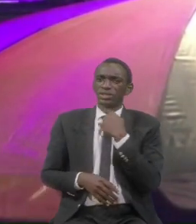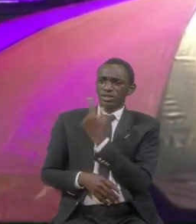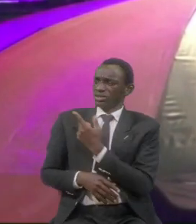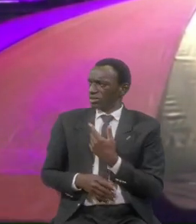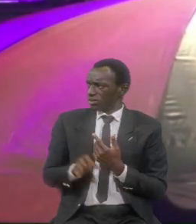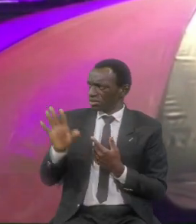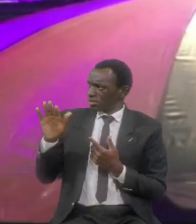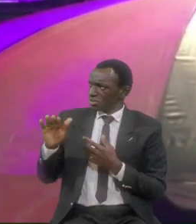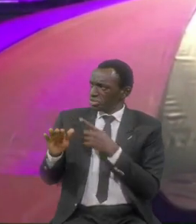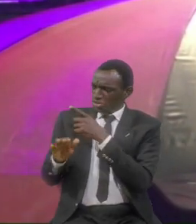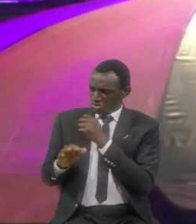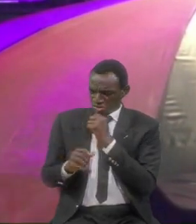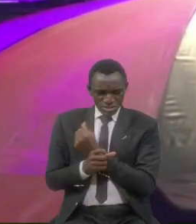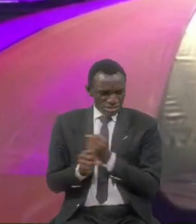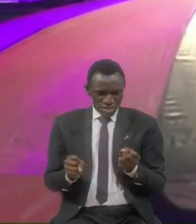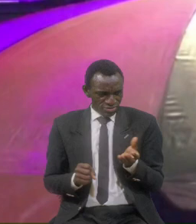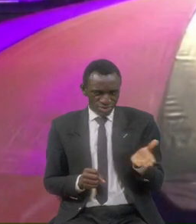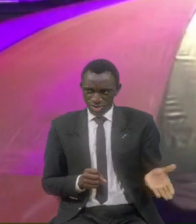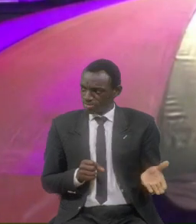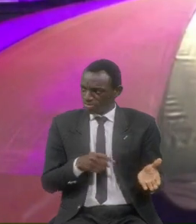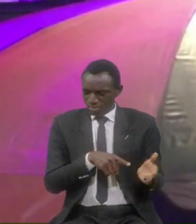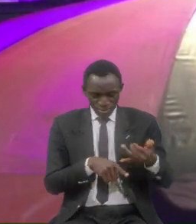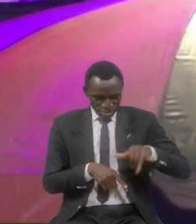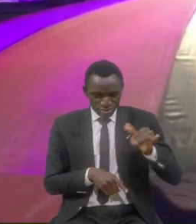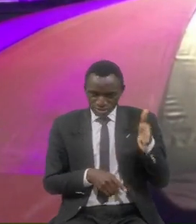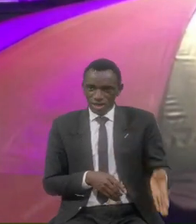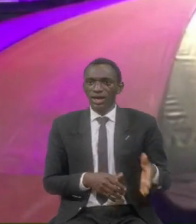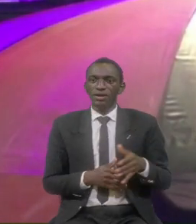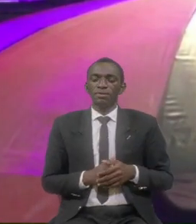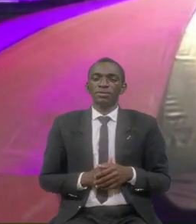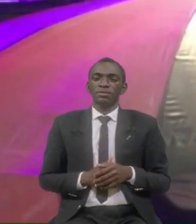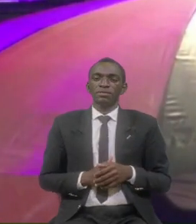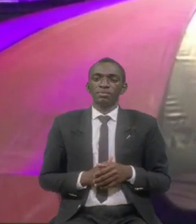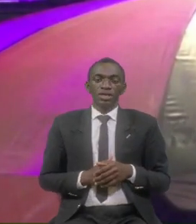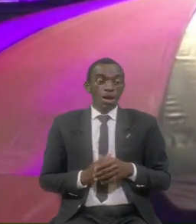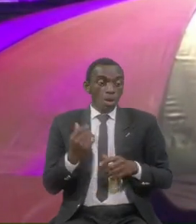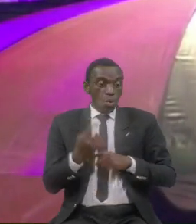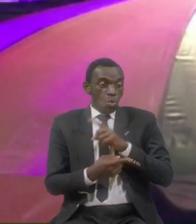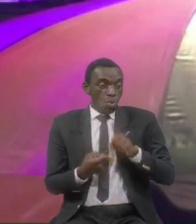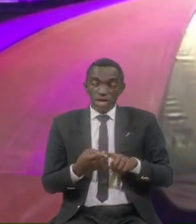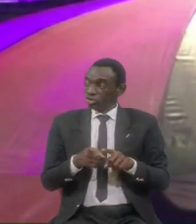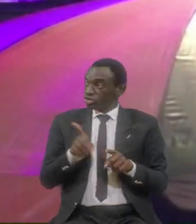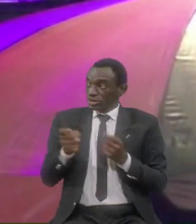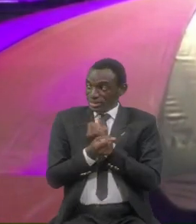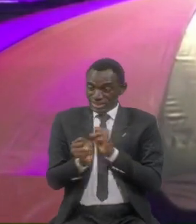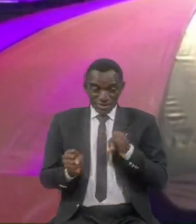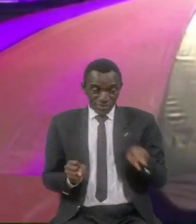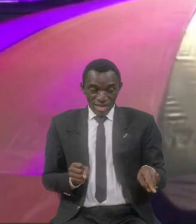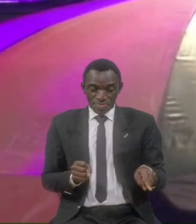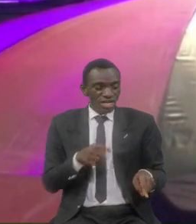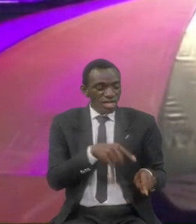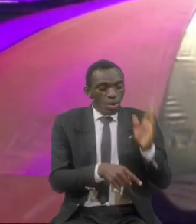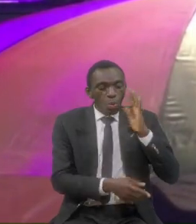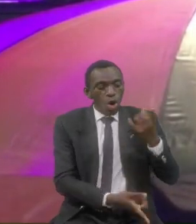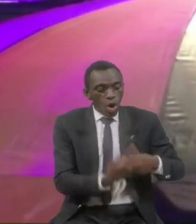siya, wala pa man imo siya naluwas kay naa pa man siya dito sa you save him when you bring him out. Maluwas di mo siya kung imo siyang kuha og gikan dito. You save